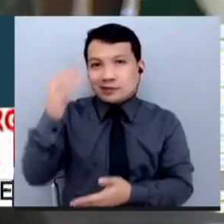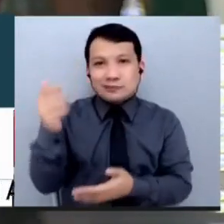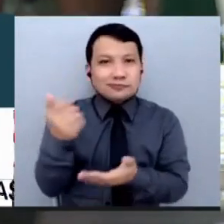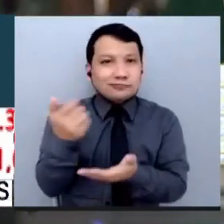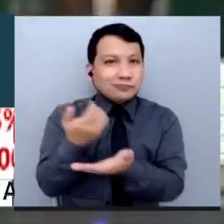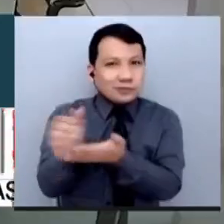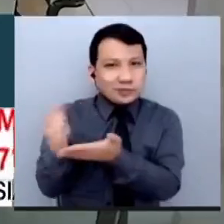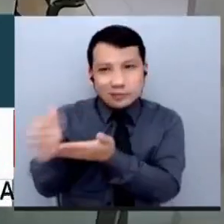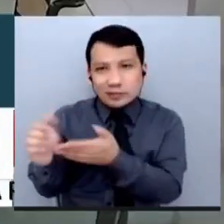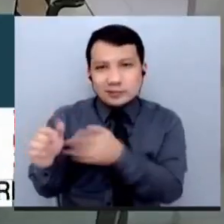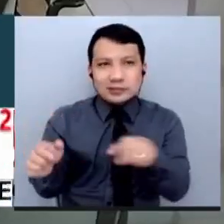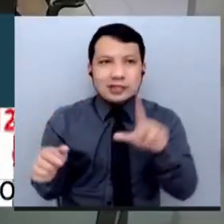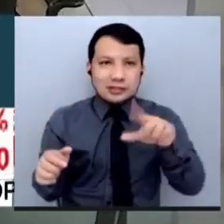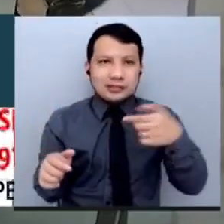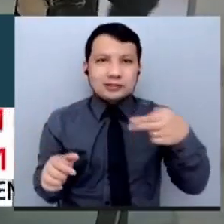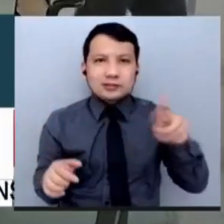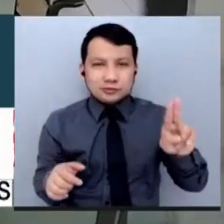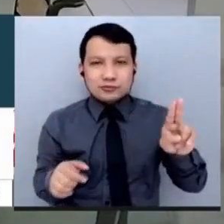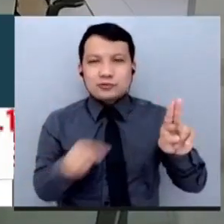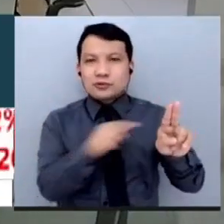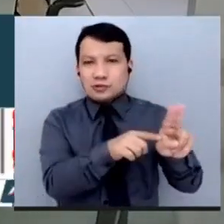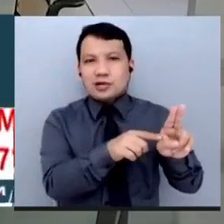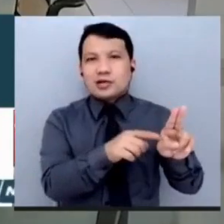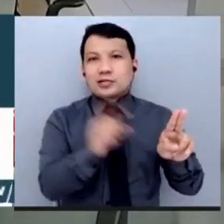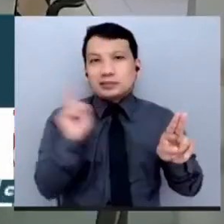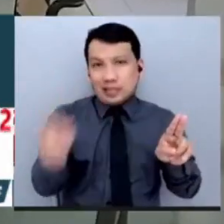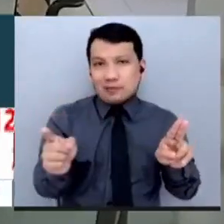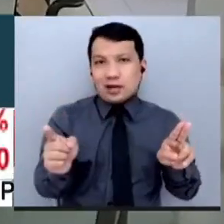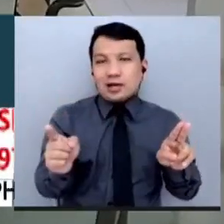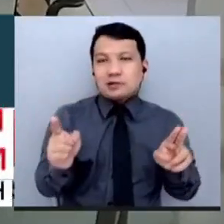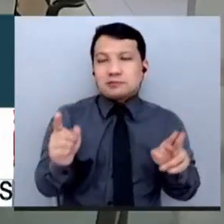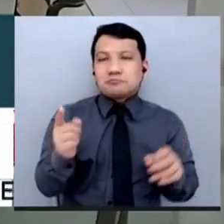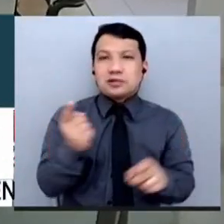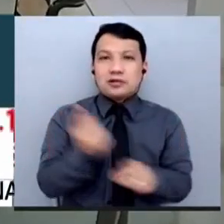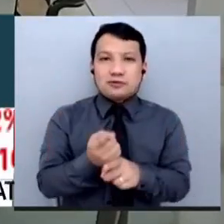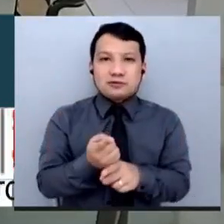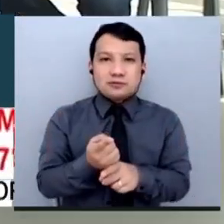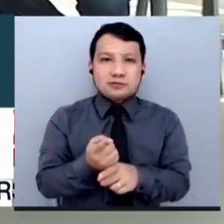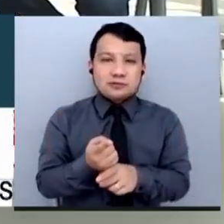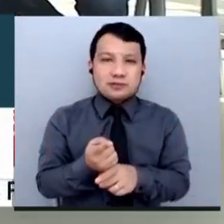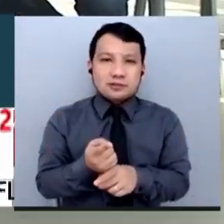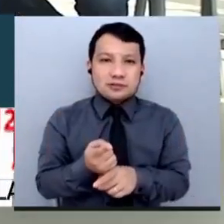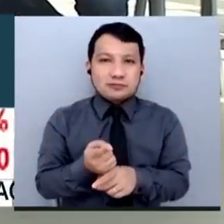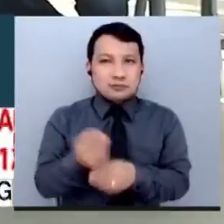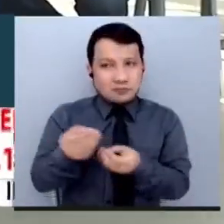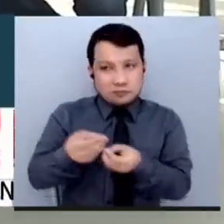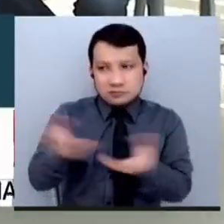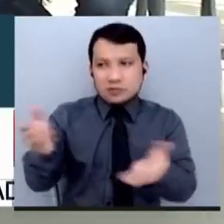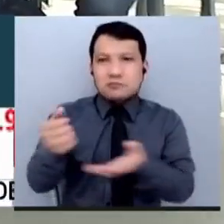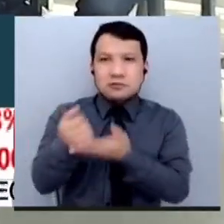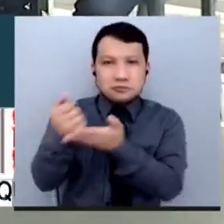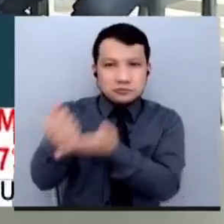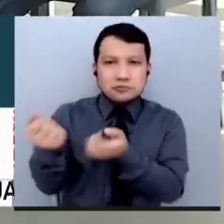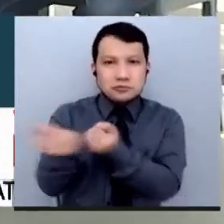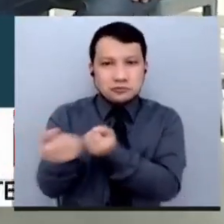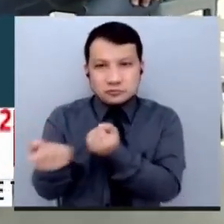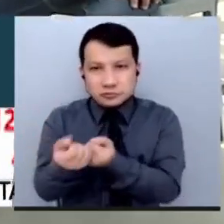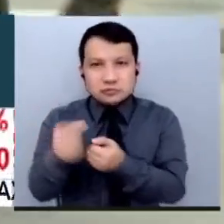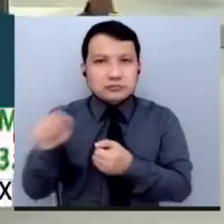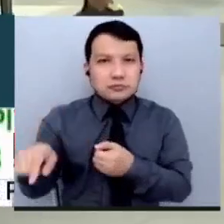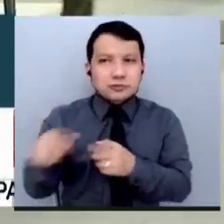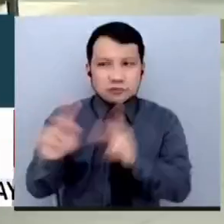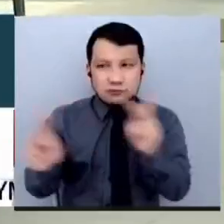local government doon sa gastusin pang alaga doon sa ating mga kababayan, healthcare